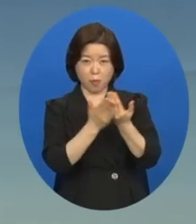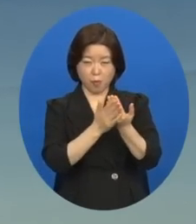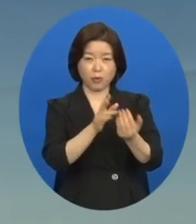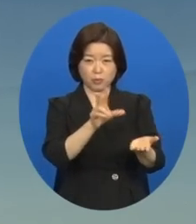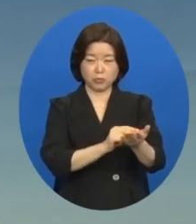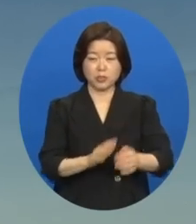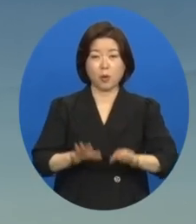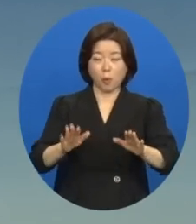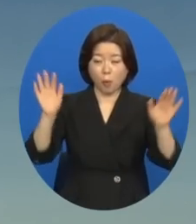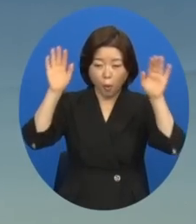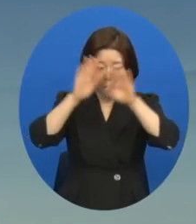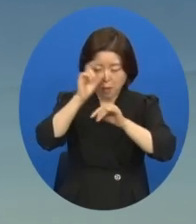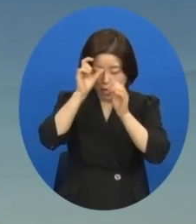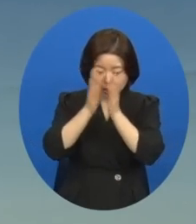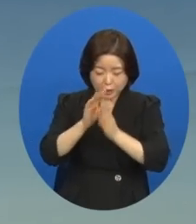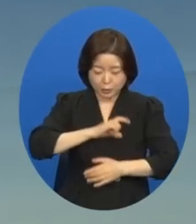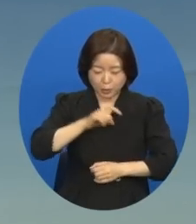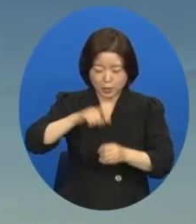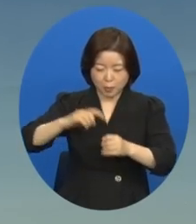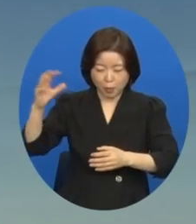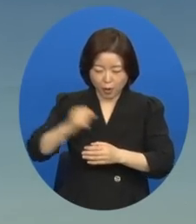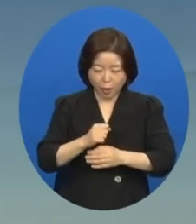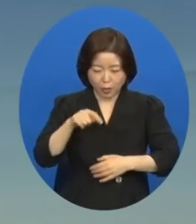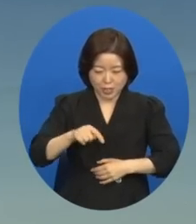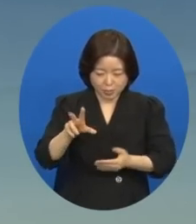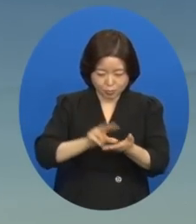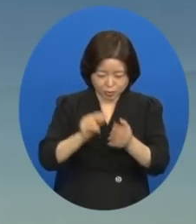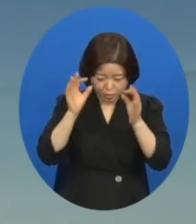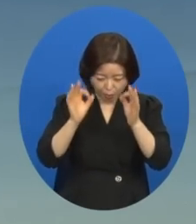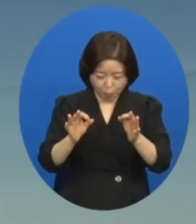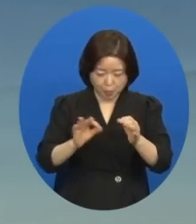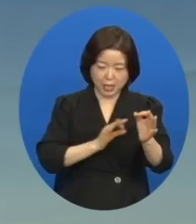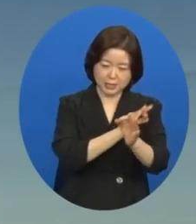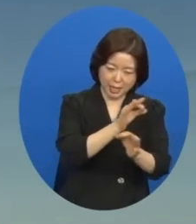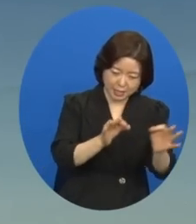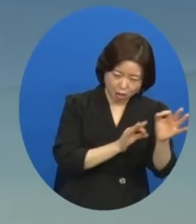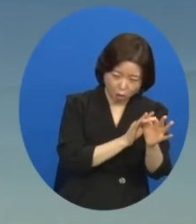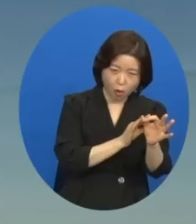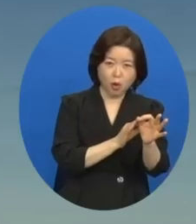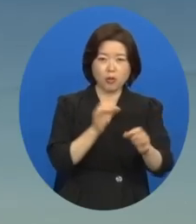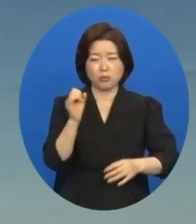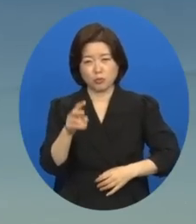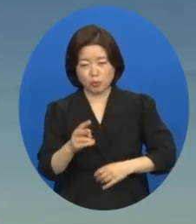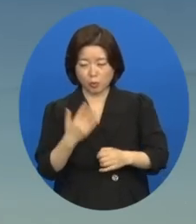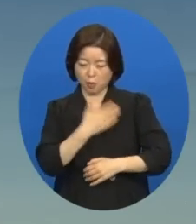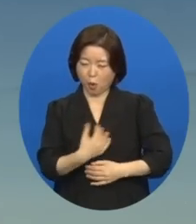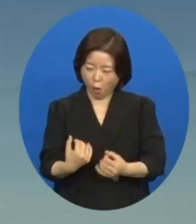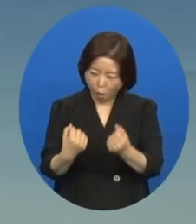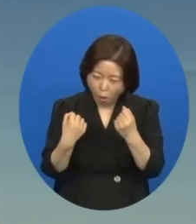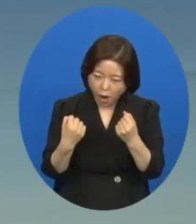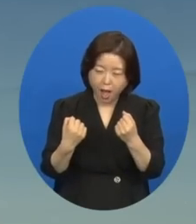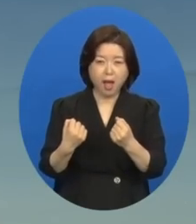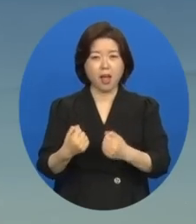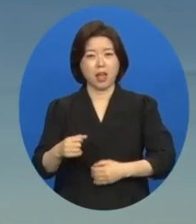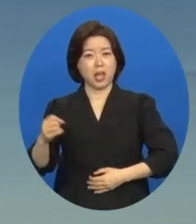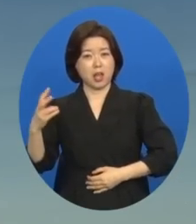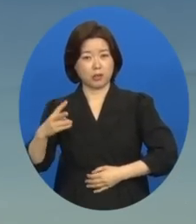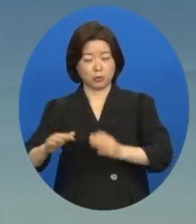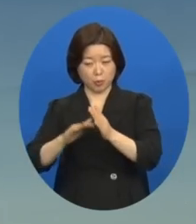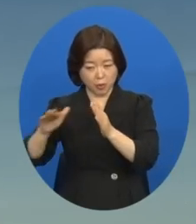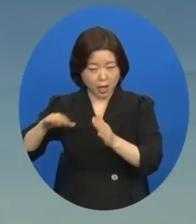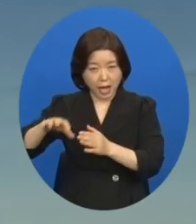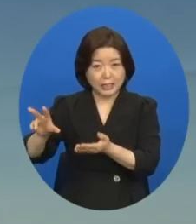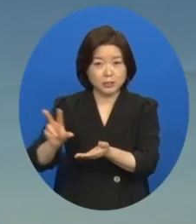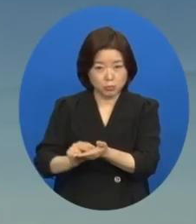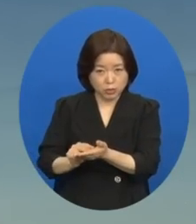제목으로 가지고 오신 모든 문제들이 재정적인 문제, 그 다음에 건강의 문제, 가정의